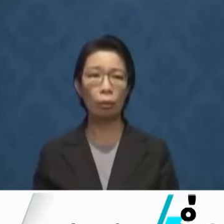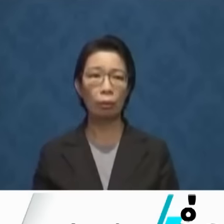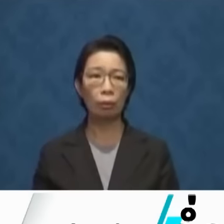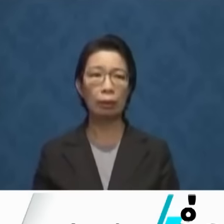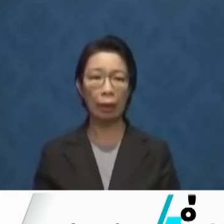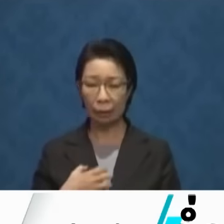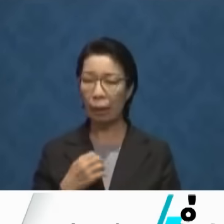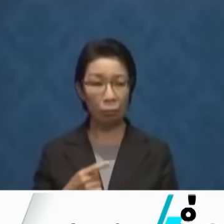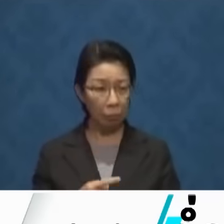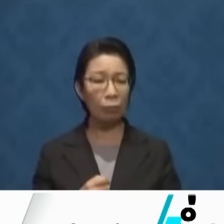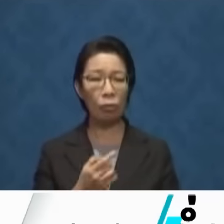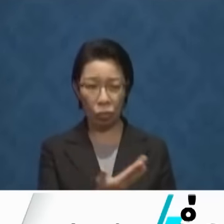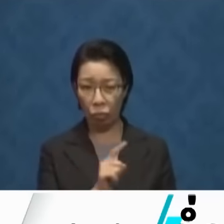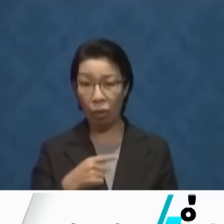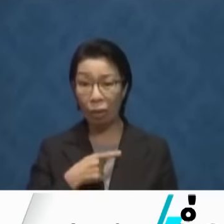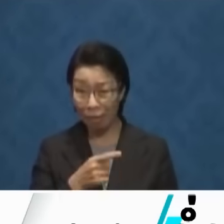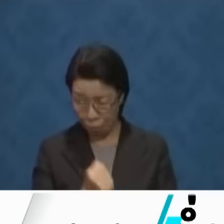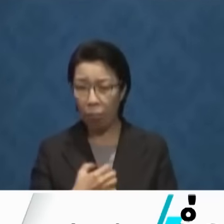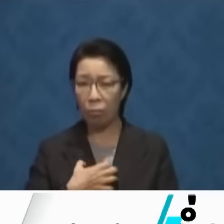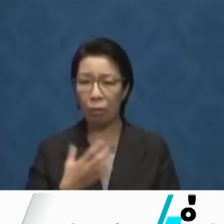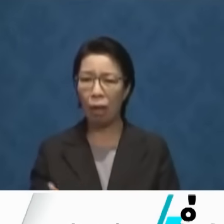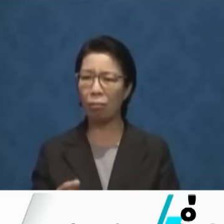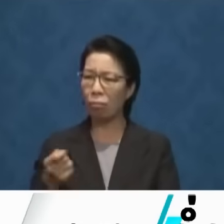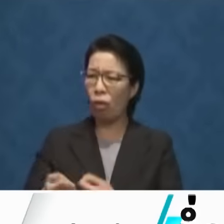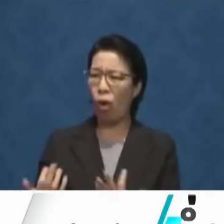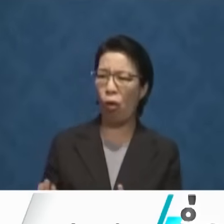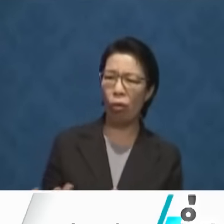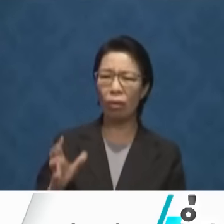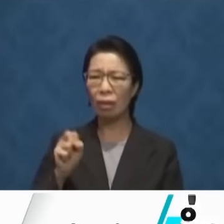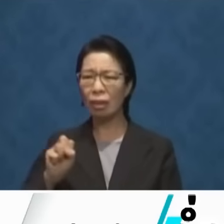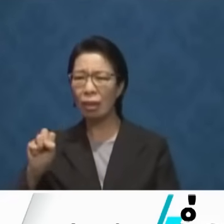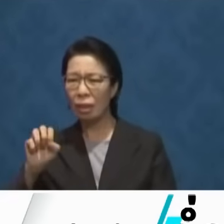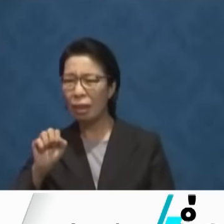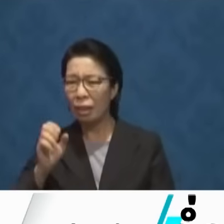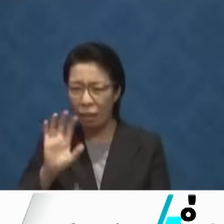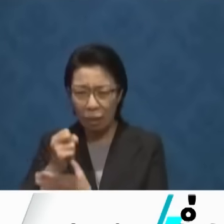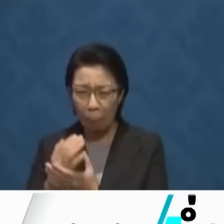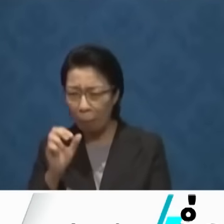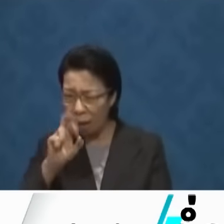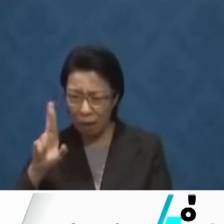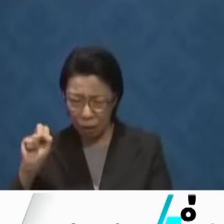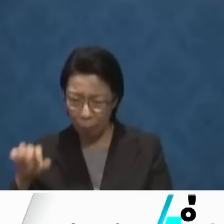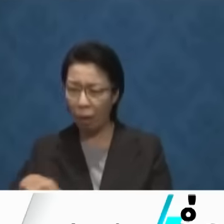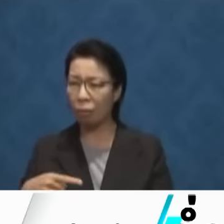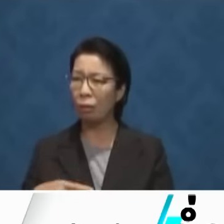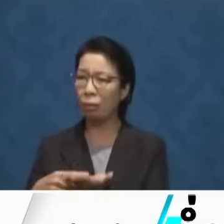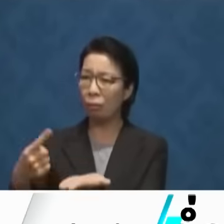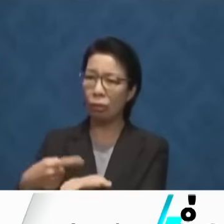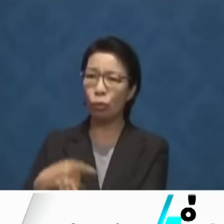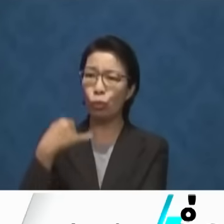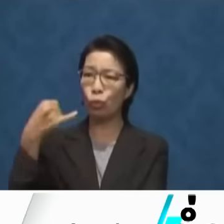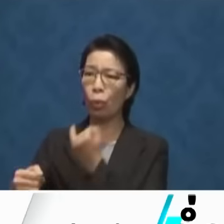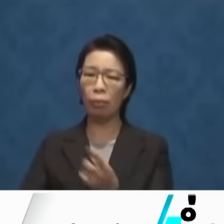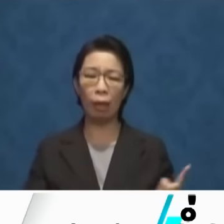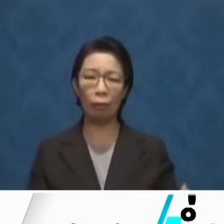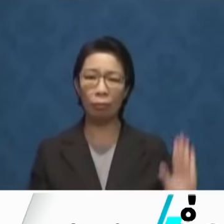้ทำอย่างนี้ได้ค่ะประชาชนรอการแก้ไขจากสภาการเสนอญัตติยังไม่เสร็จสิ้นด้วยซ้ำนะคะแ